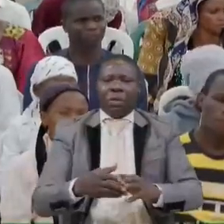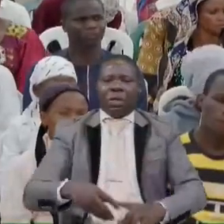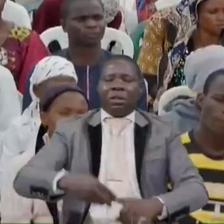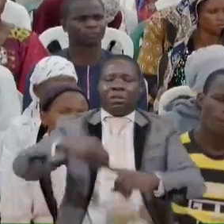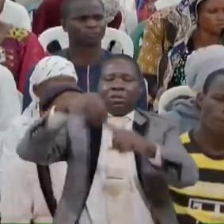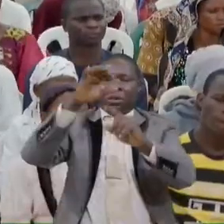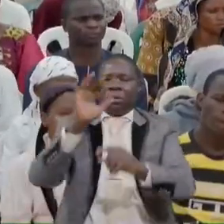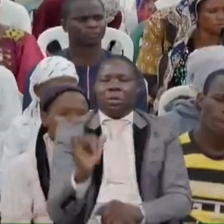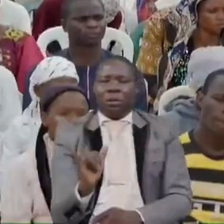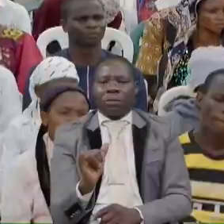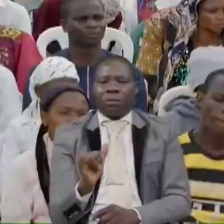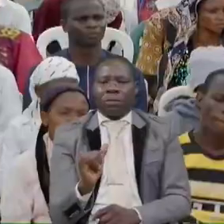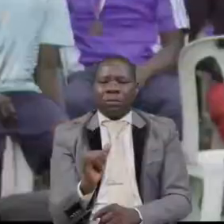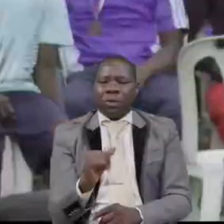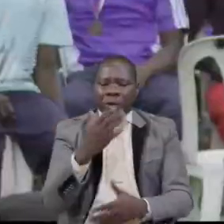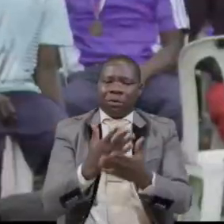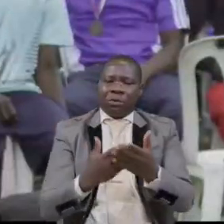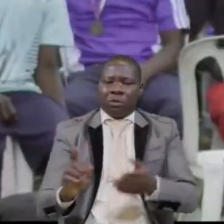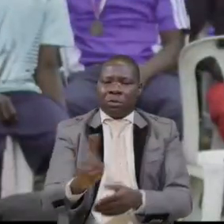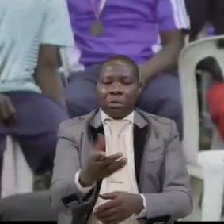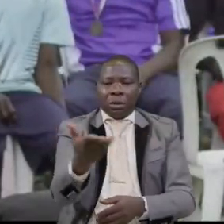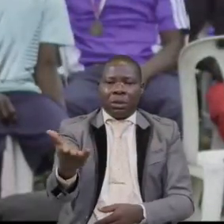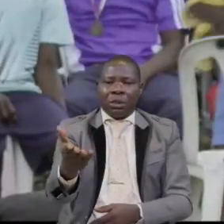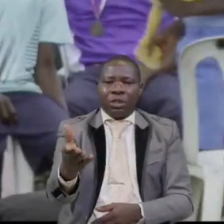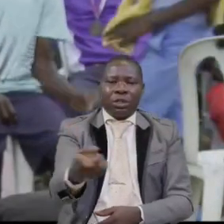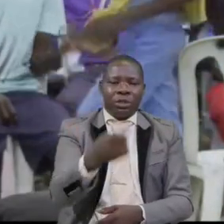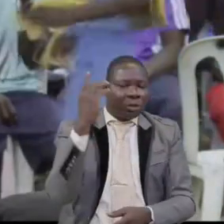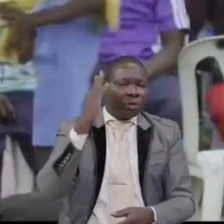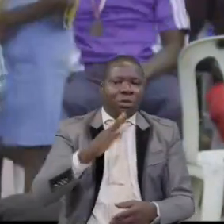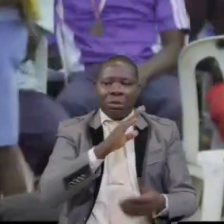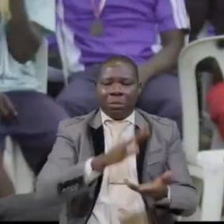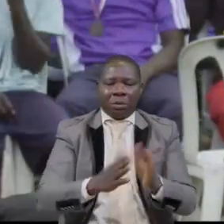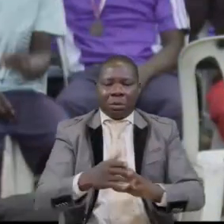Exceptionnel. Quelqu'un là-bas, exceptionnel.